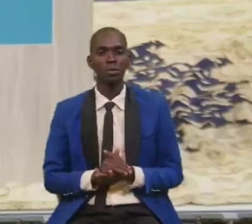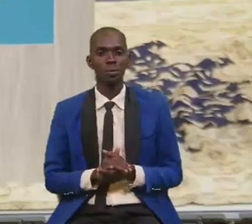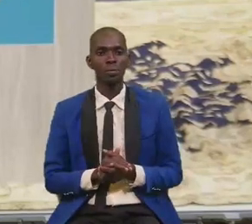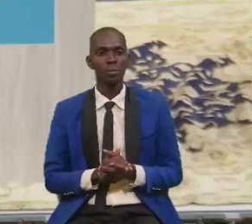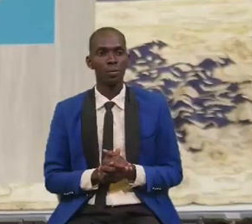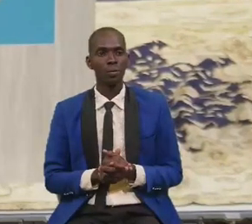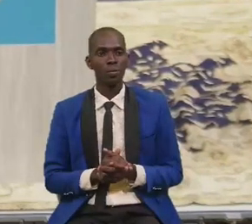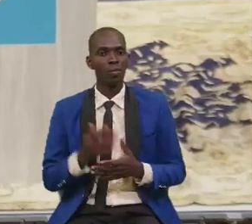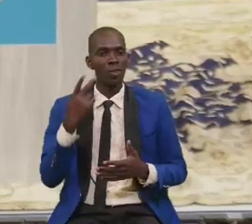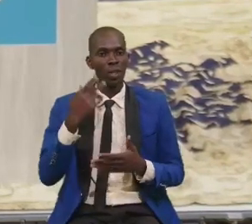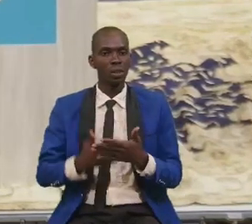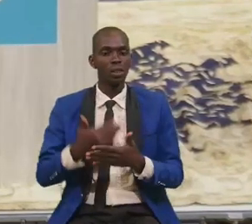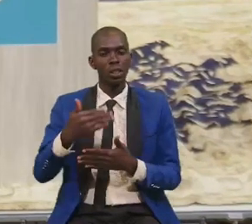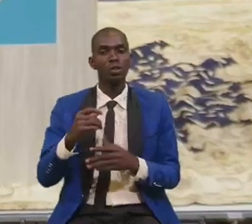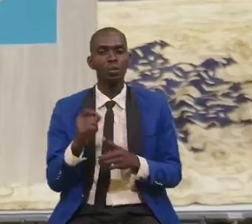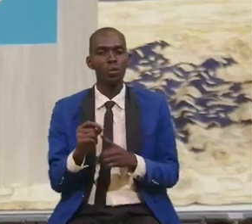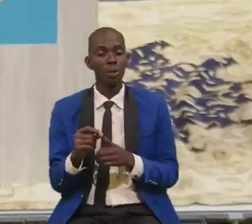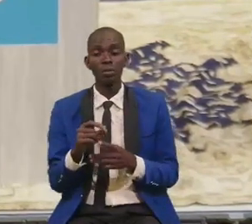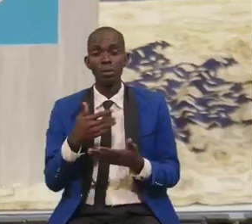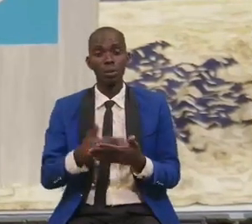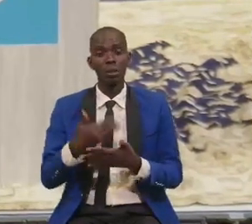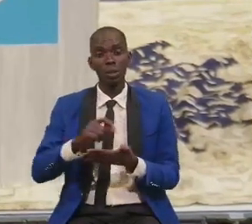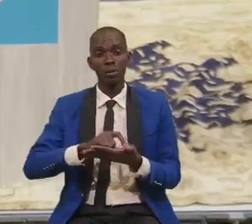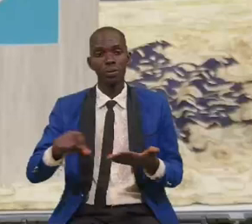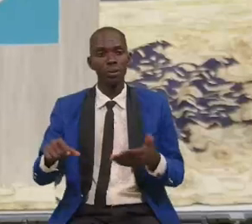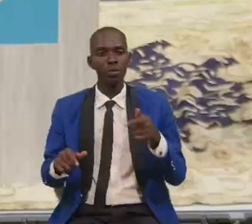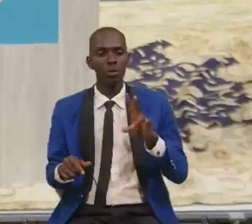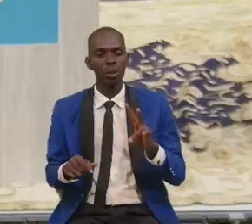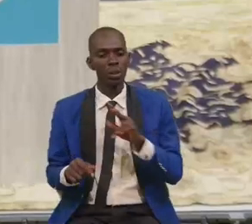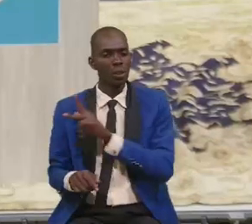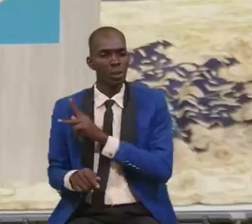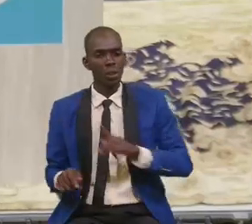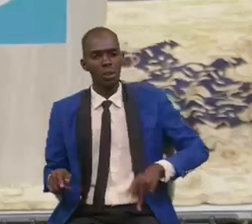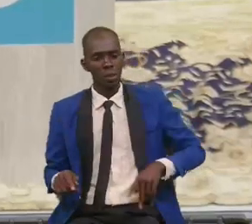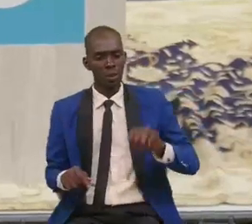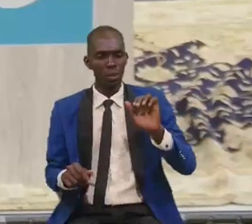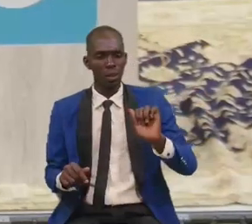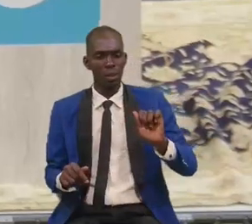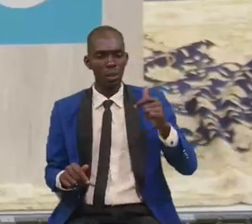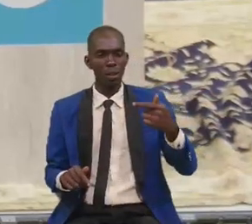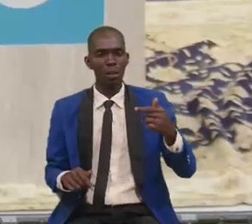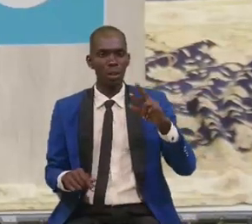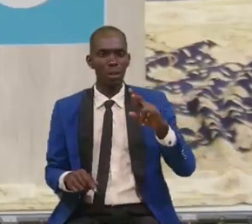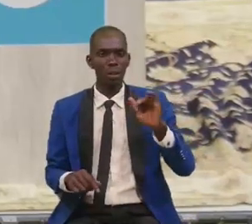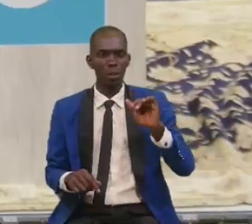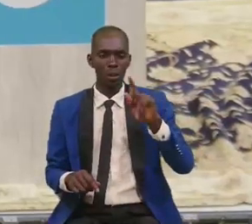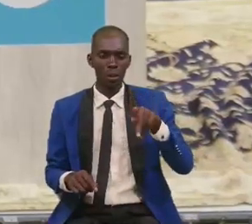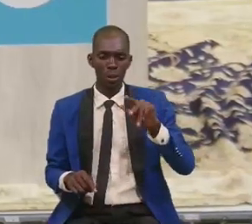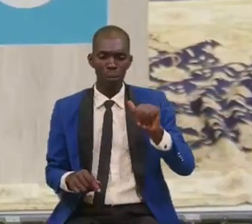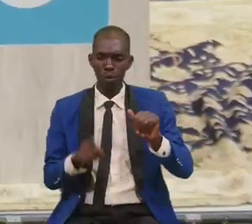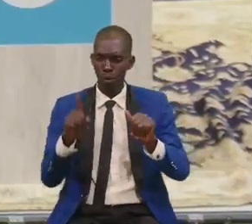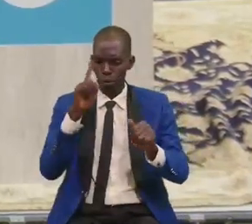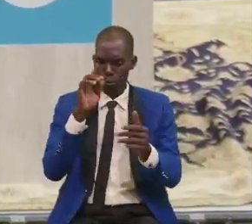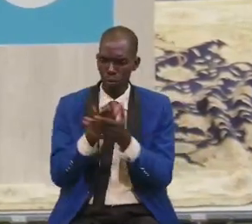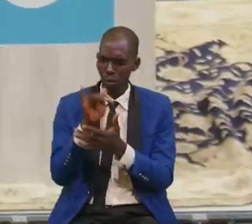Verset suivant. Crois-tu au prophète roi Agrippa? Voilà, ça, c'est un